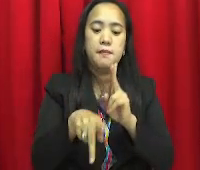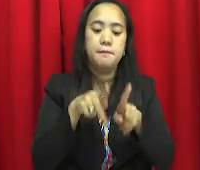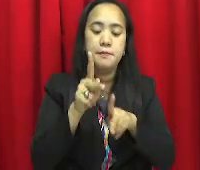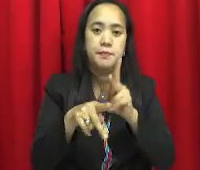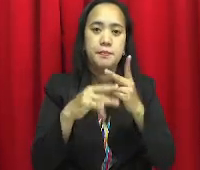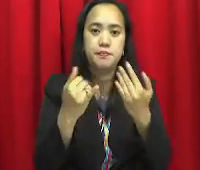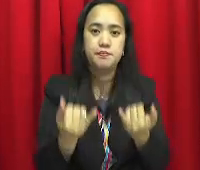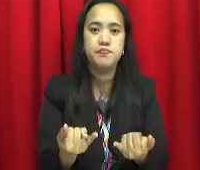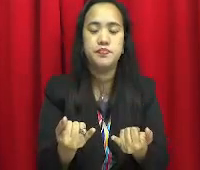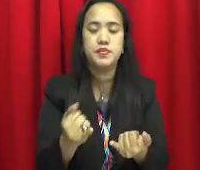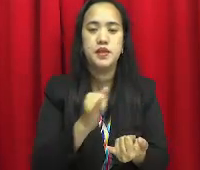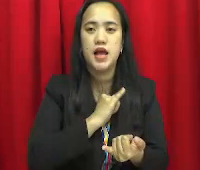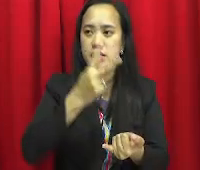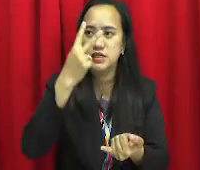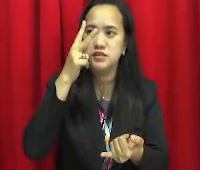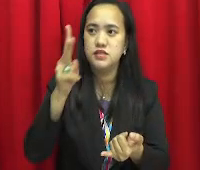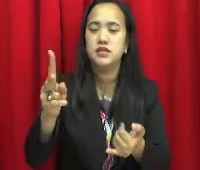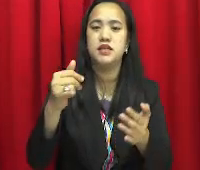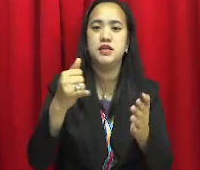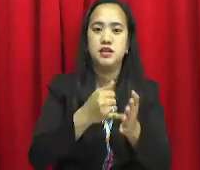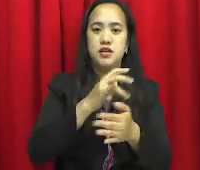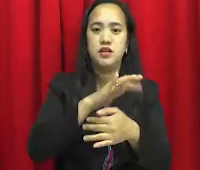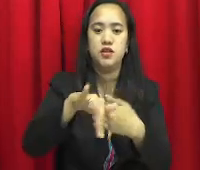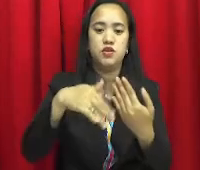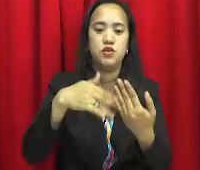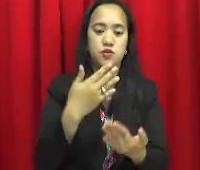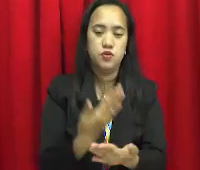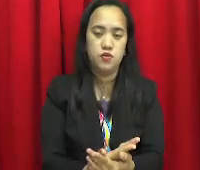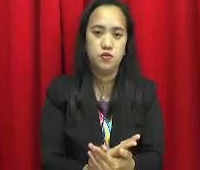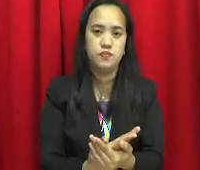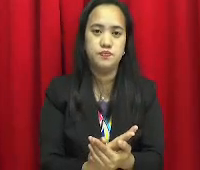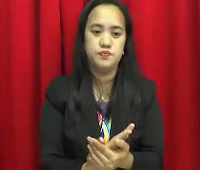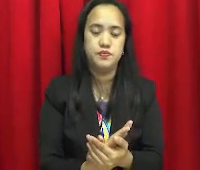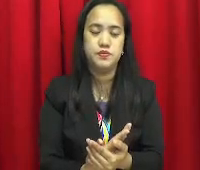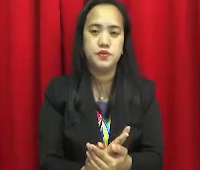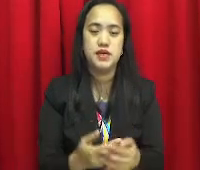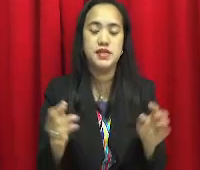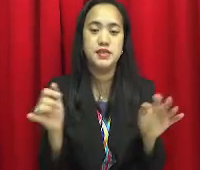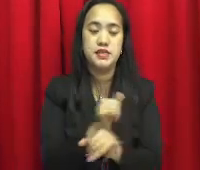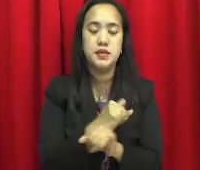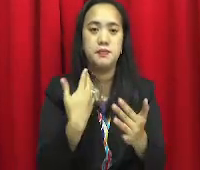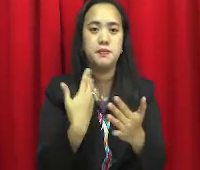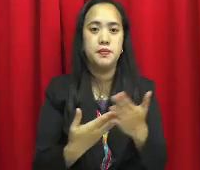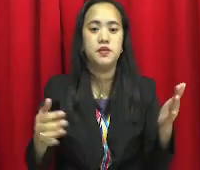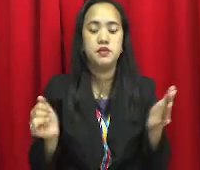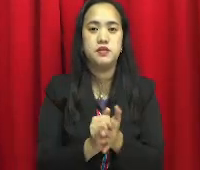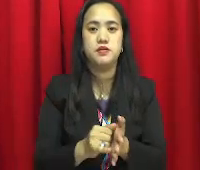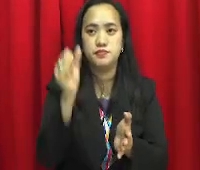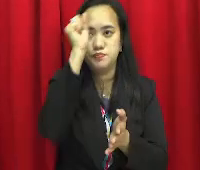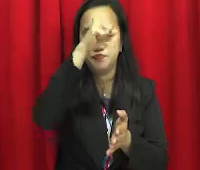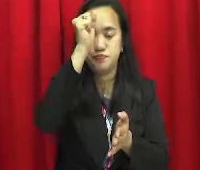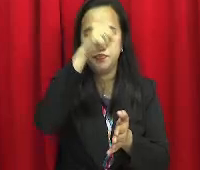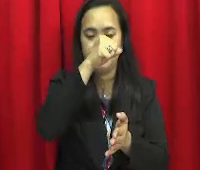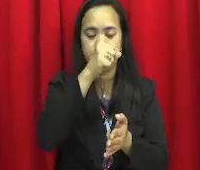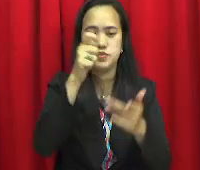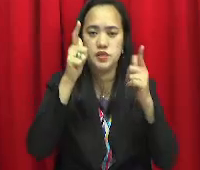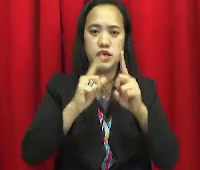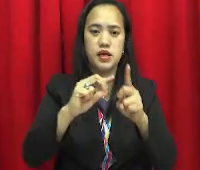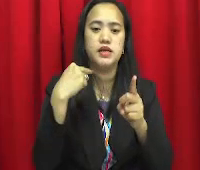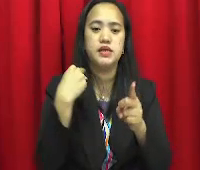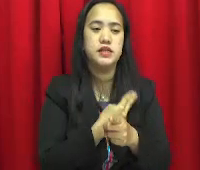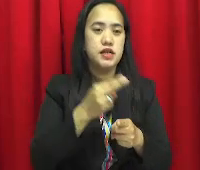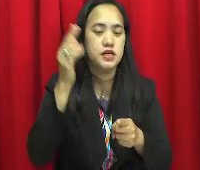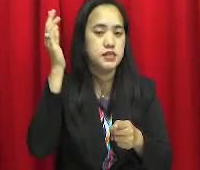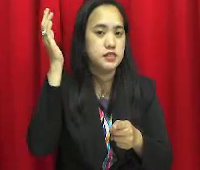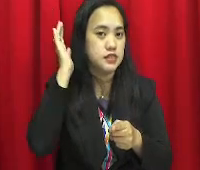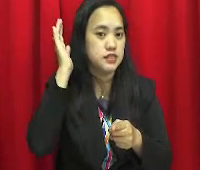have seen it all. You know, naalala ko si Solomon eh. Sinasabi niya, let us hear the conclusion of the whole matter.